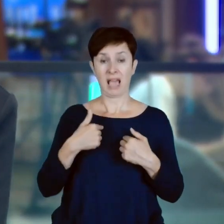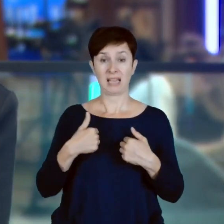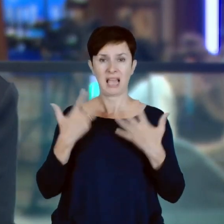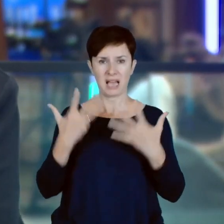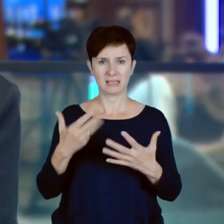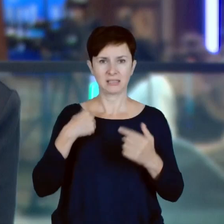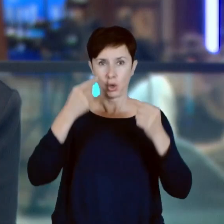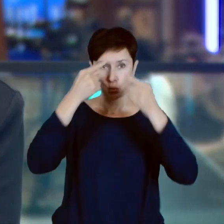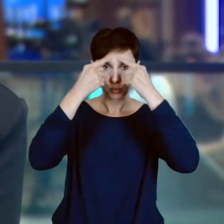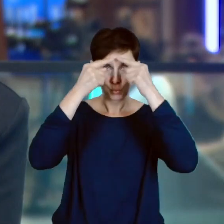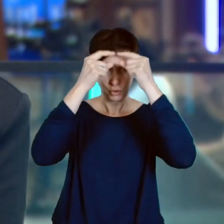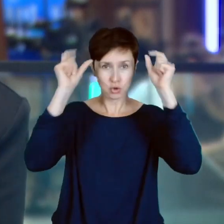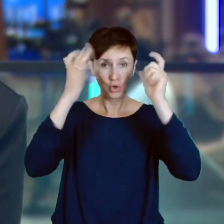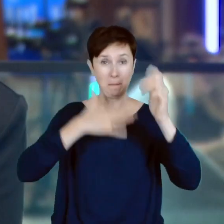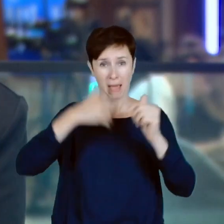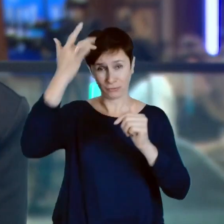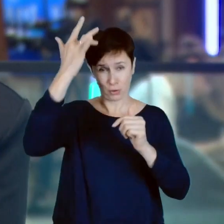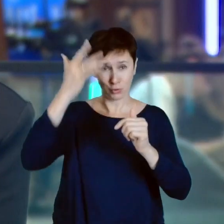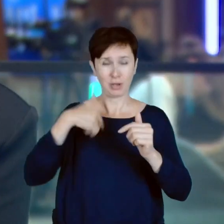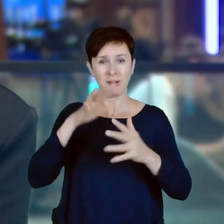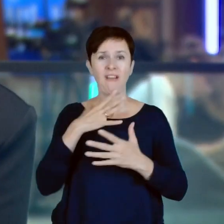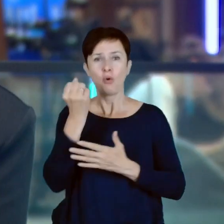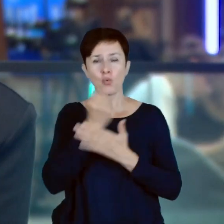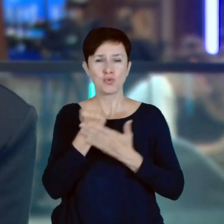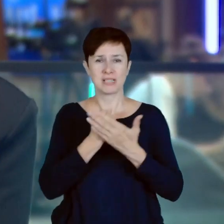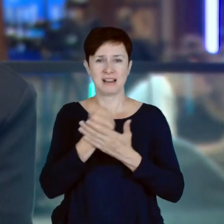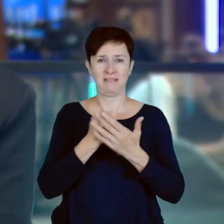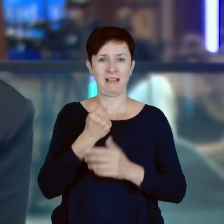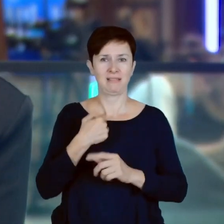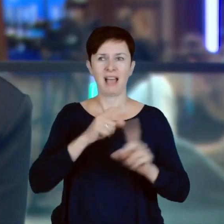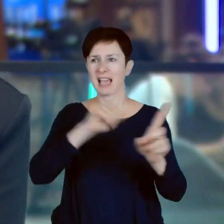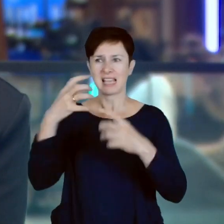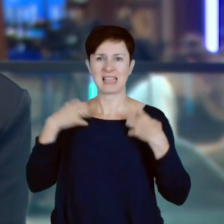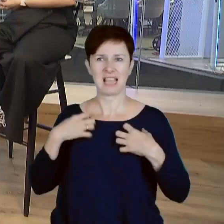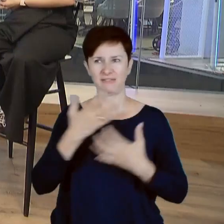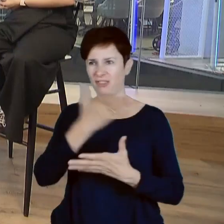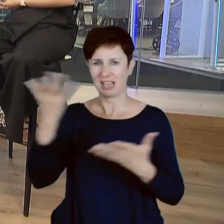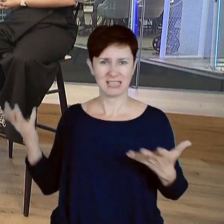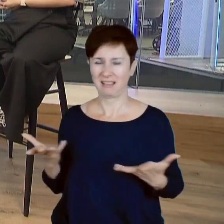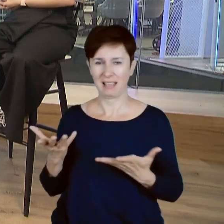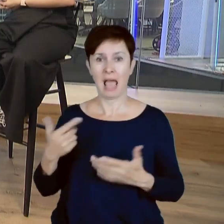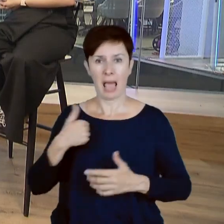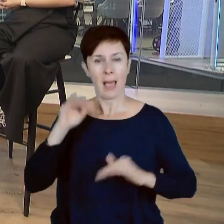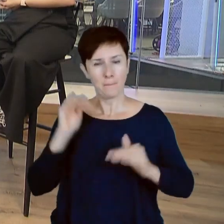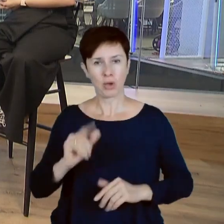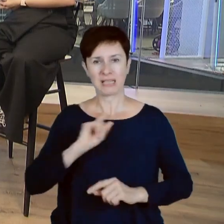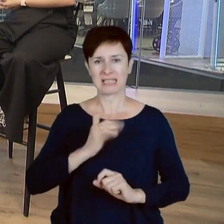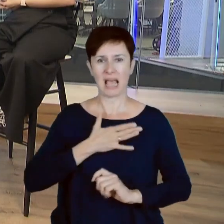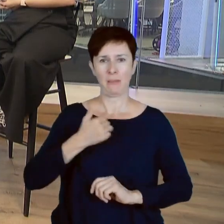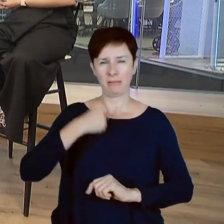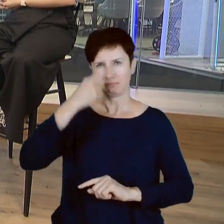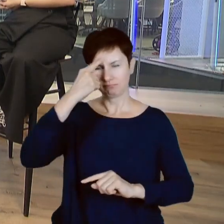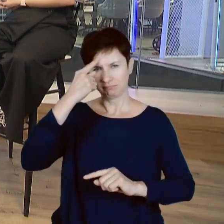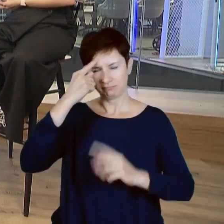i tą, którą mam właśnie zdolność, coś, co mnie wyróżnia od innych ssaków, prawda, że mogę podjąć decyzje bardziej racjonalne i